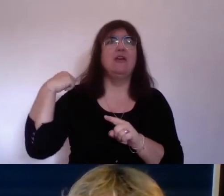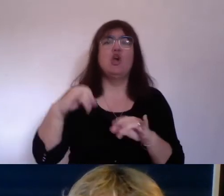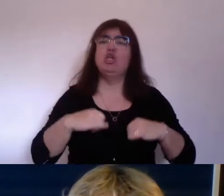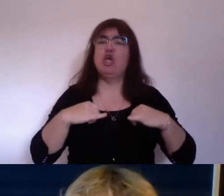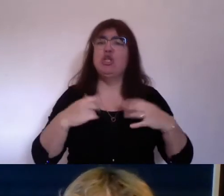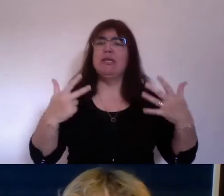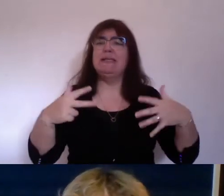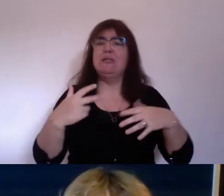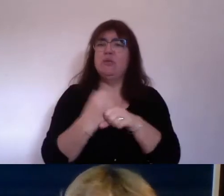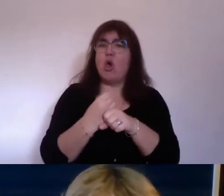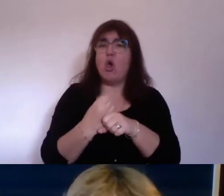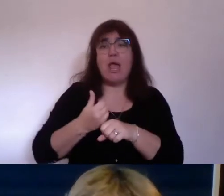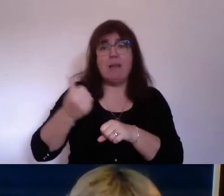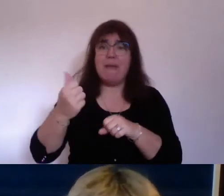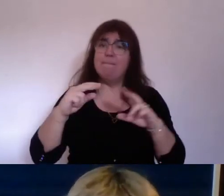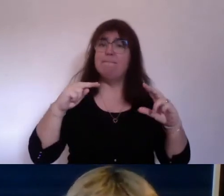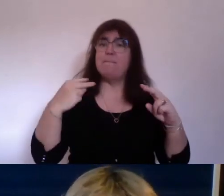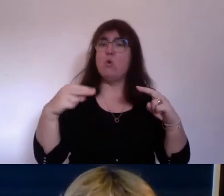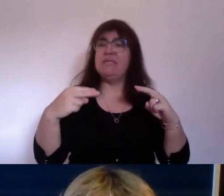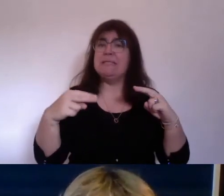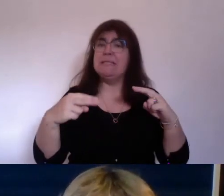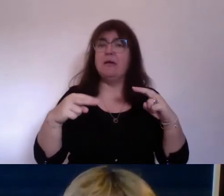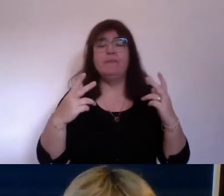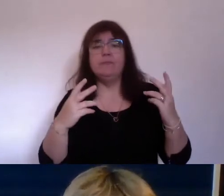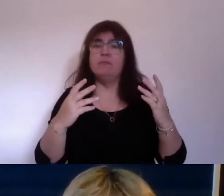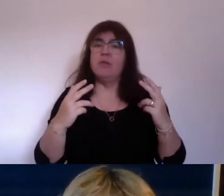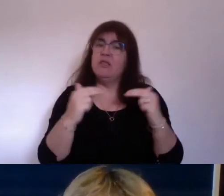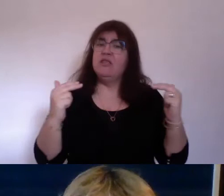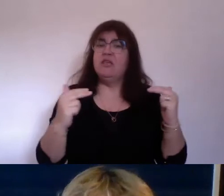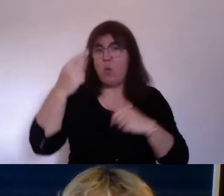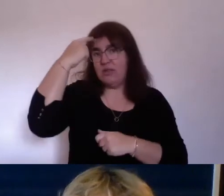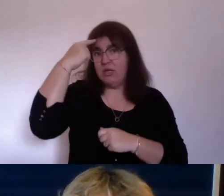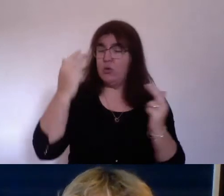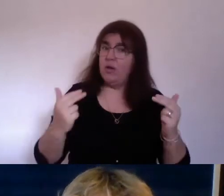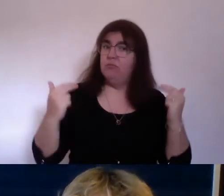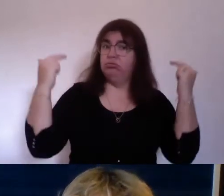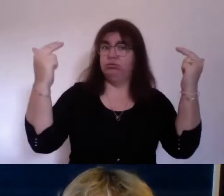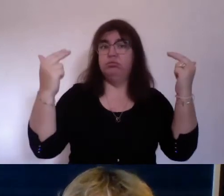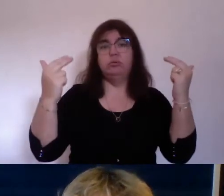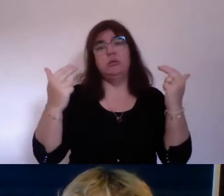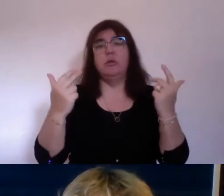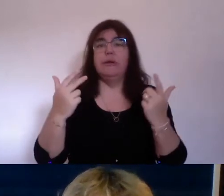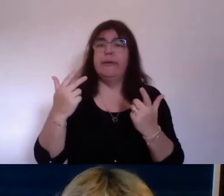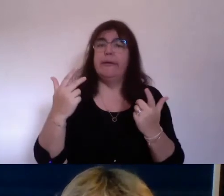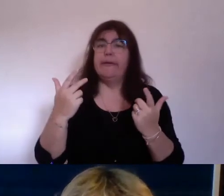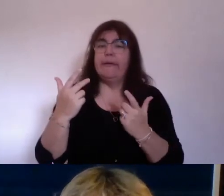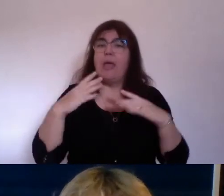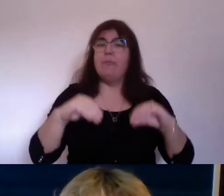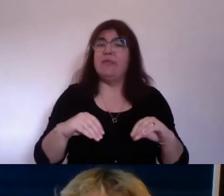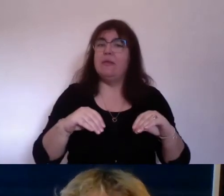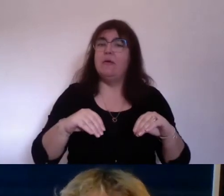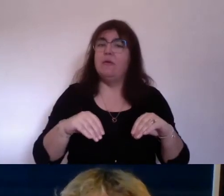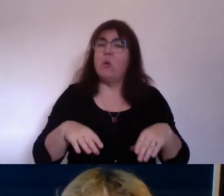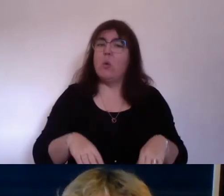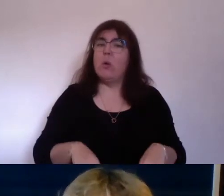autiste de haut niveau intellectuel, qui est donc expatriée, elle est française, mais expatriée à Montréal, et elle est passionnée par la neurodiversité, elle est en